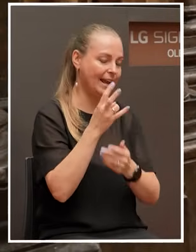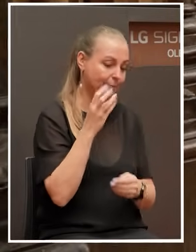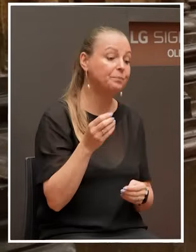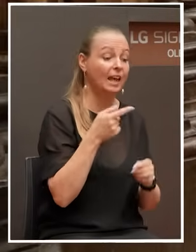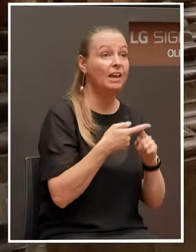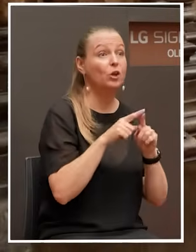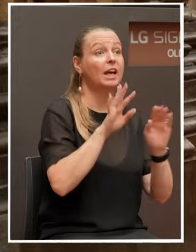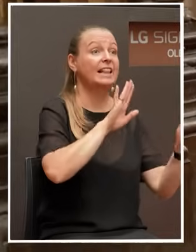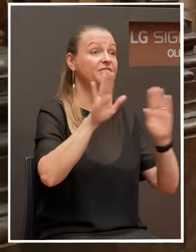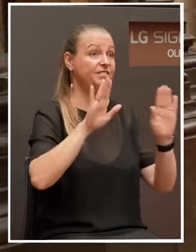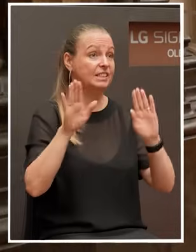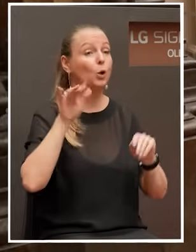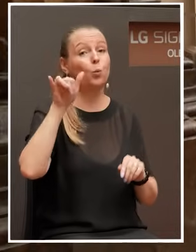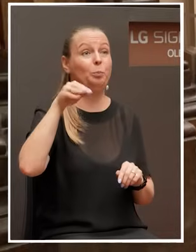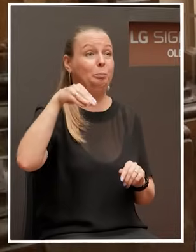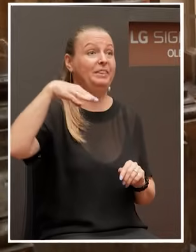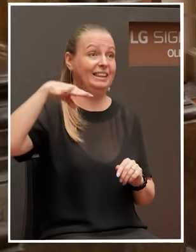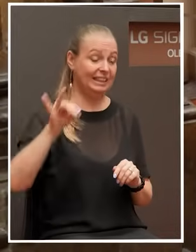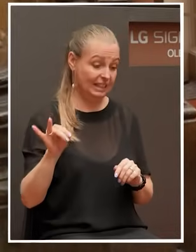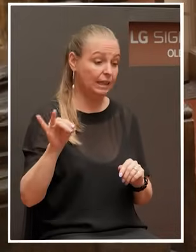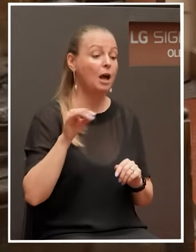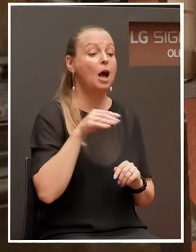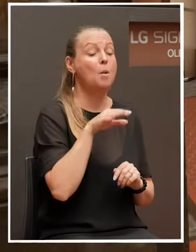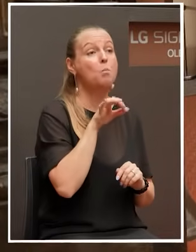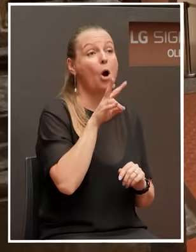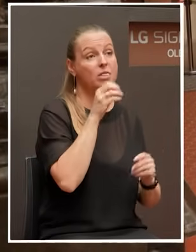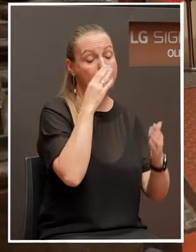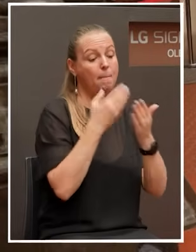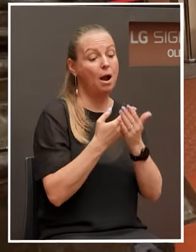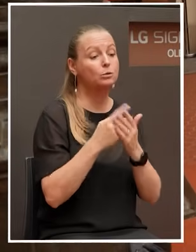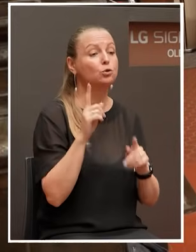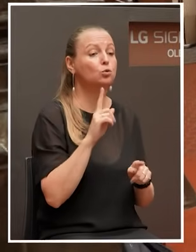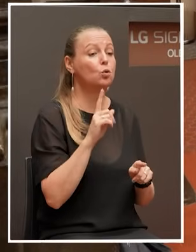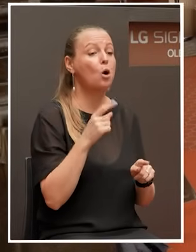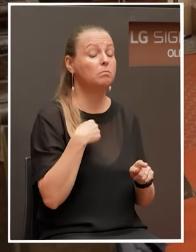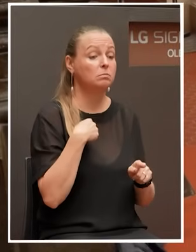которые проходят у Жоржа Пти, в своих разделах Моне показывает, что он